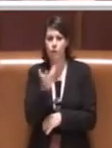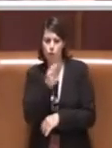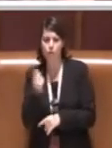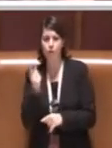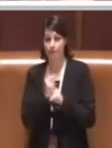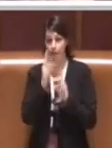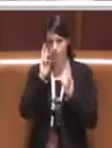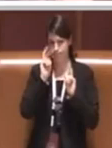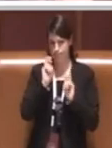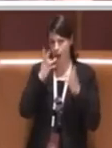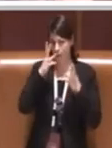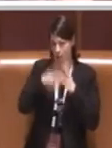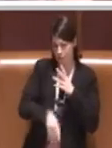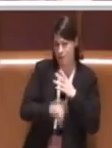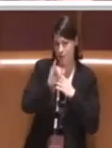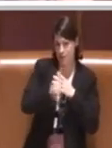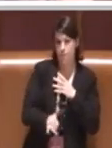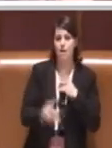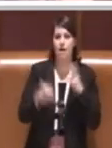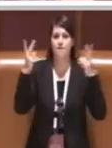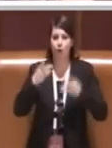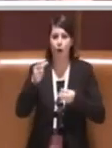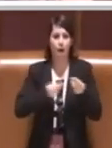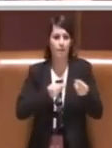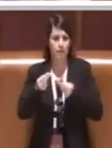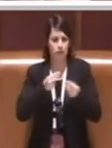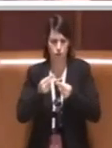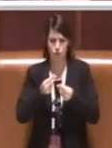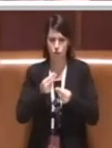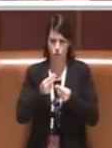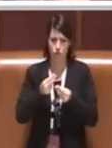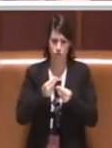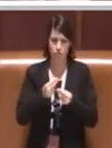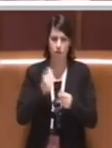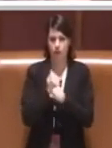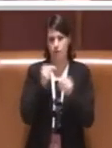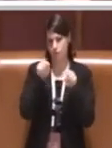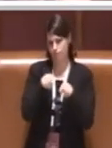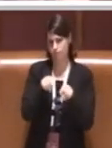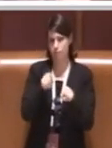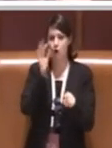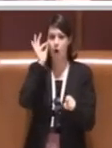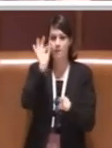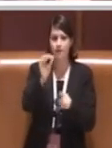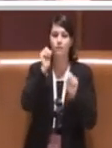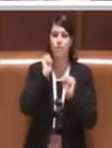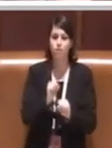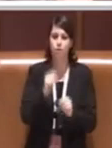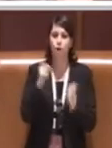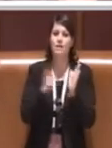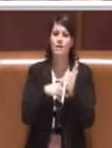chiaramente l'amministrazione procederà anche in questo senso, nella tutela del diritto all'abitare